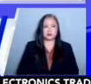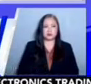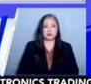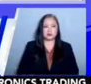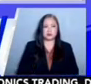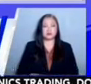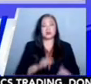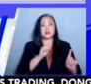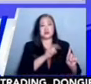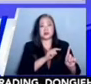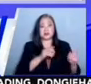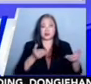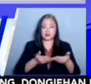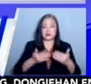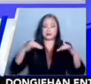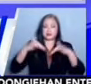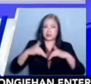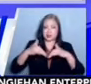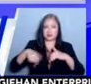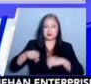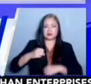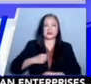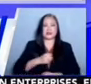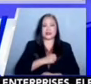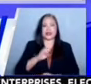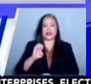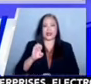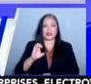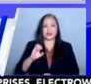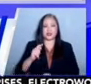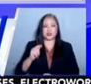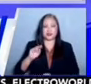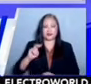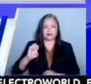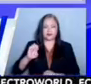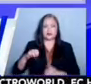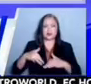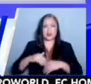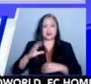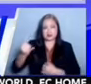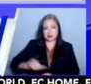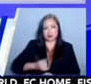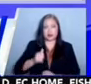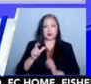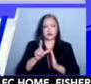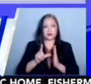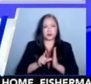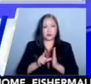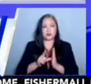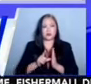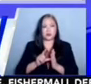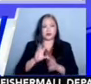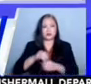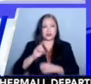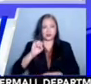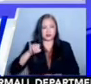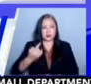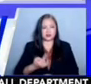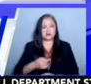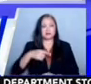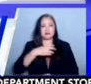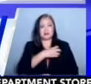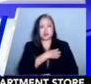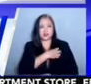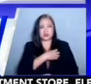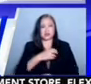executive session ng senado imbitado rin ng ilang law enforcement agencies kabilang ang justice department PNP at National Security